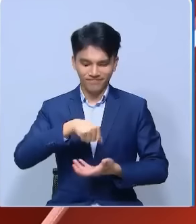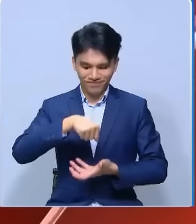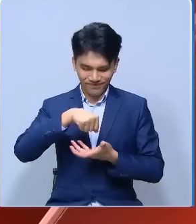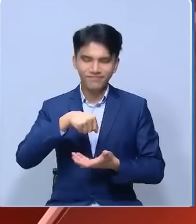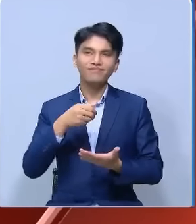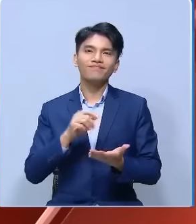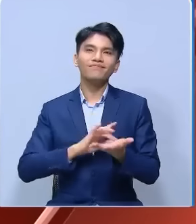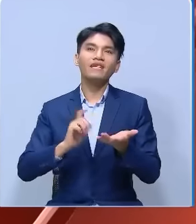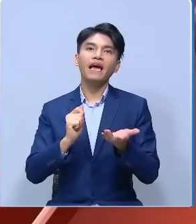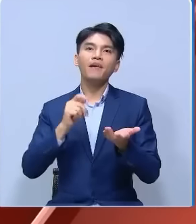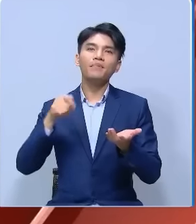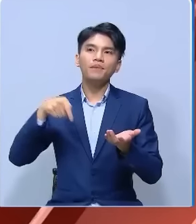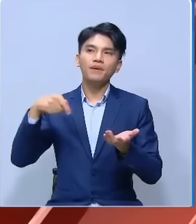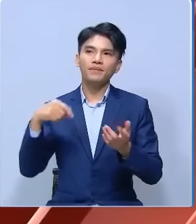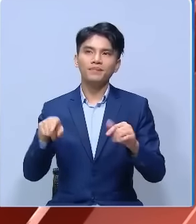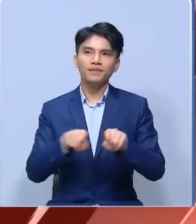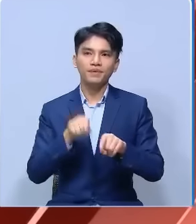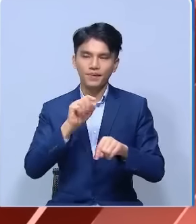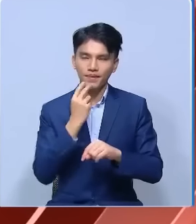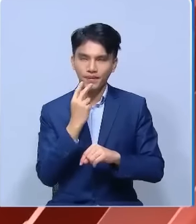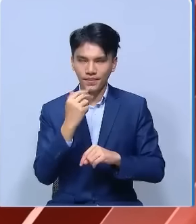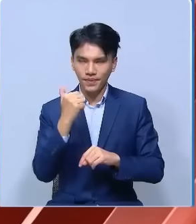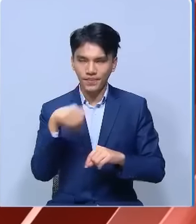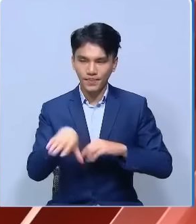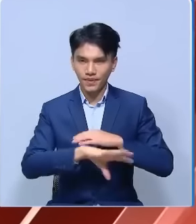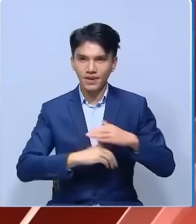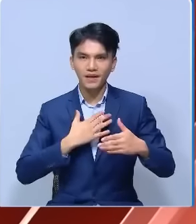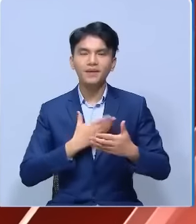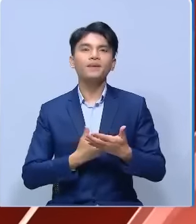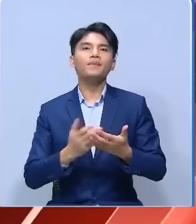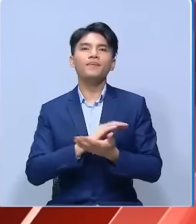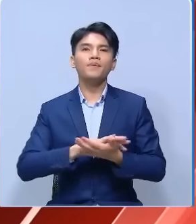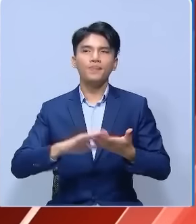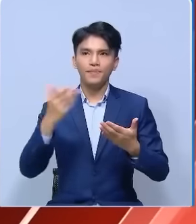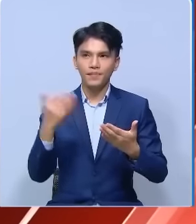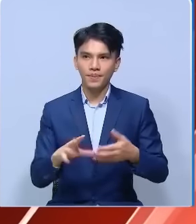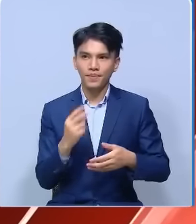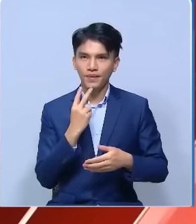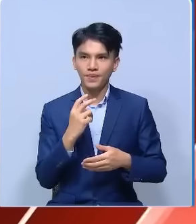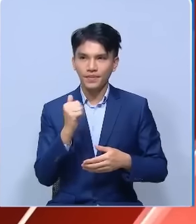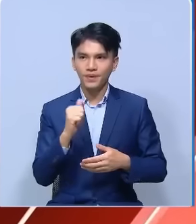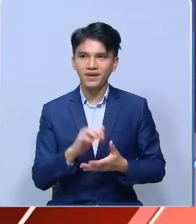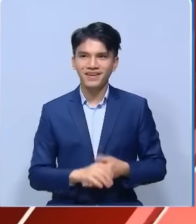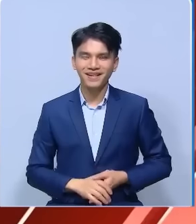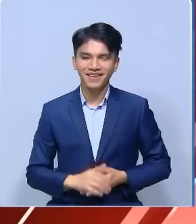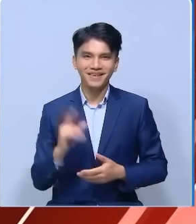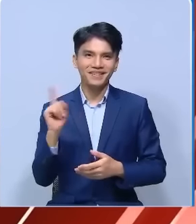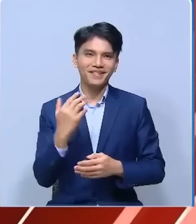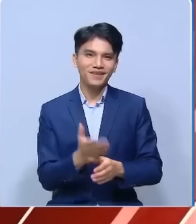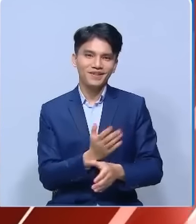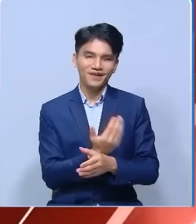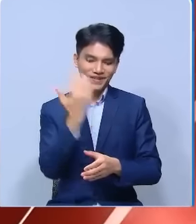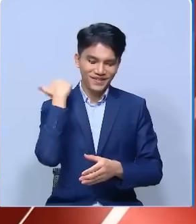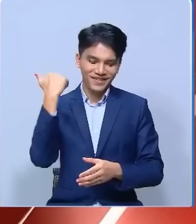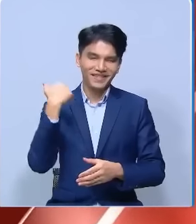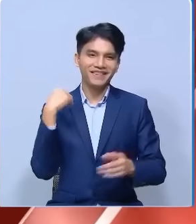เป๋าตังมันจะมีให้กดไงที่บอกสลากของฉันกดเข้าไปปุ๊บก็ถือว่าเป็นหลักฐานและฉันซื้อและตัวเลขนี้ เคยกดเข้าไปดูไหมสลากของฉันงวดที่ผ่านมา